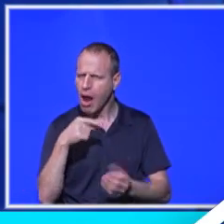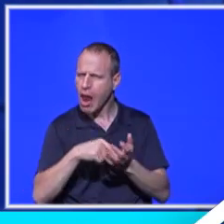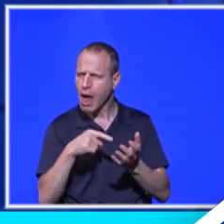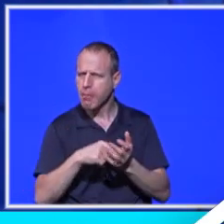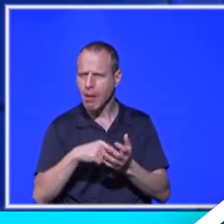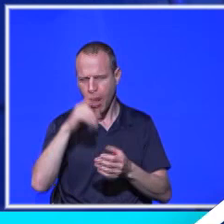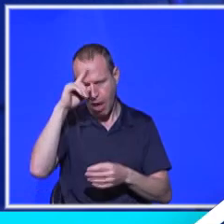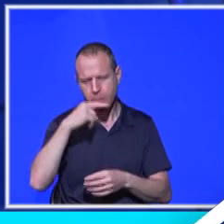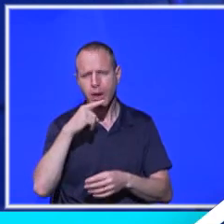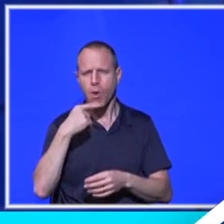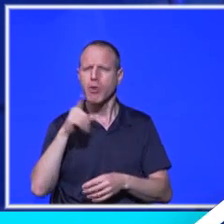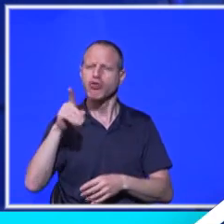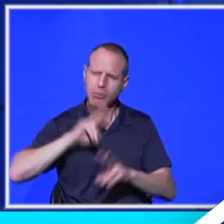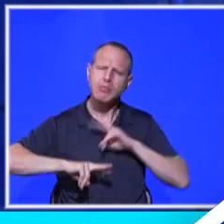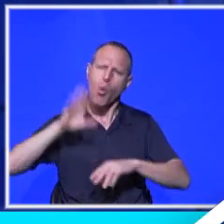אמר שיחטפו גם משם.